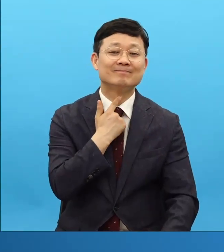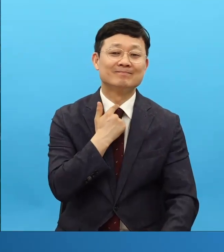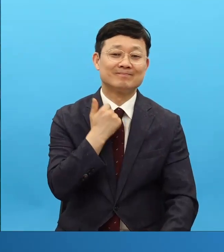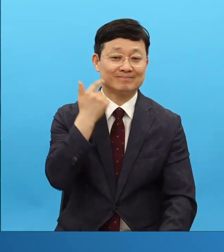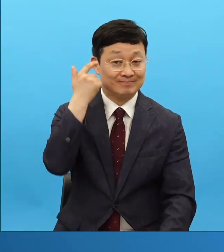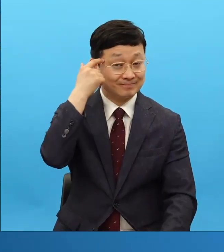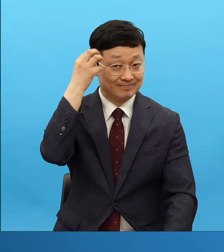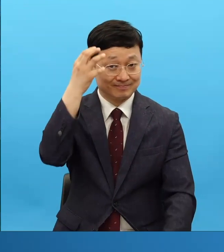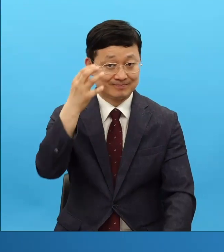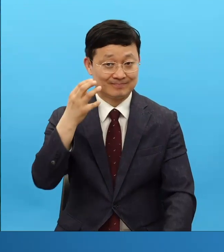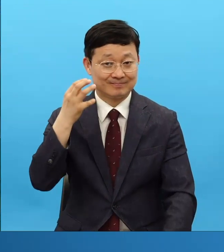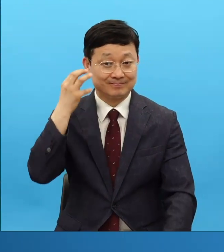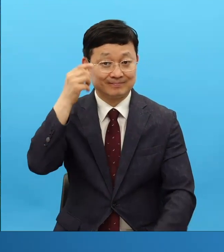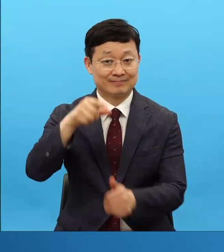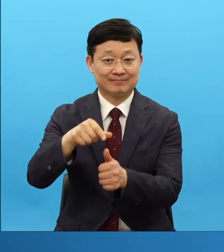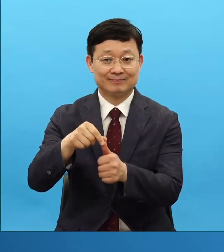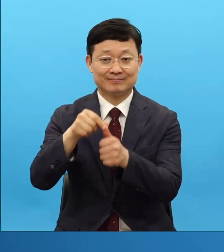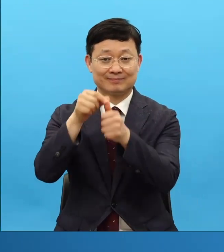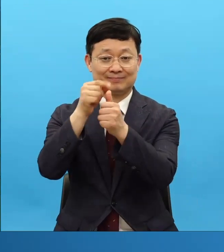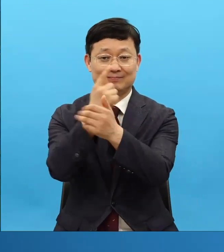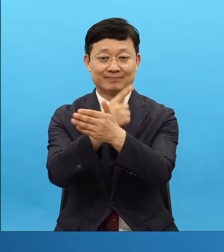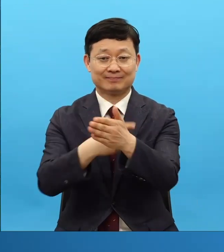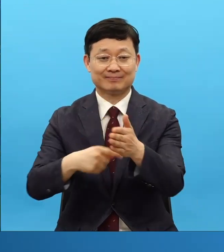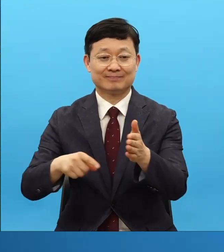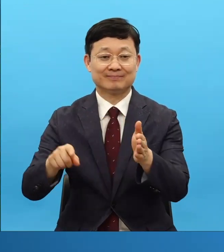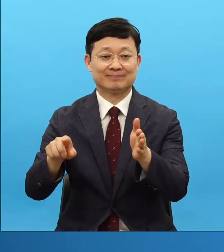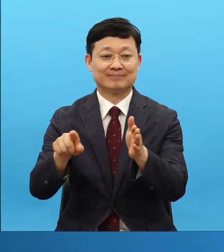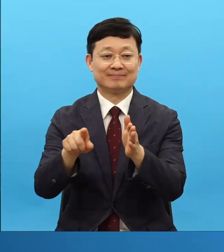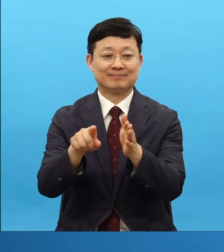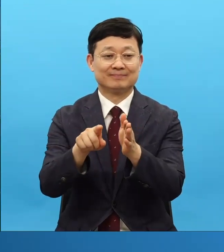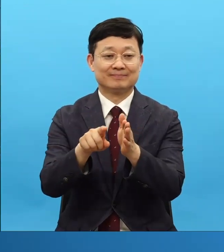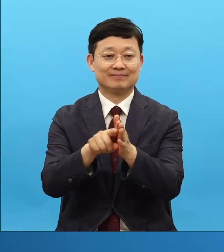죄범한 영혼